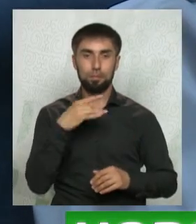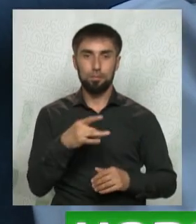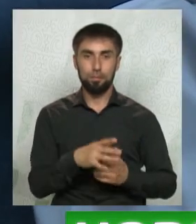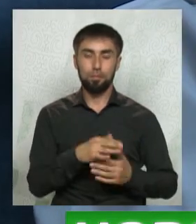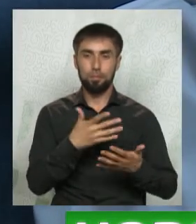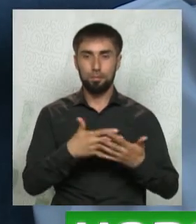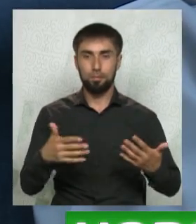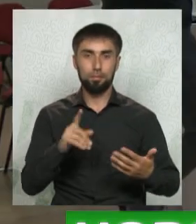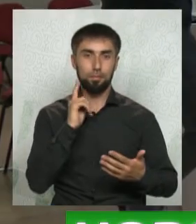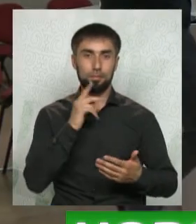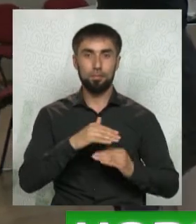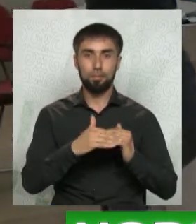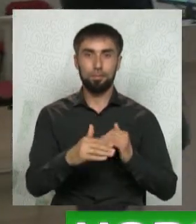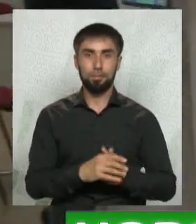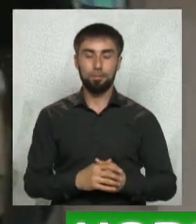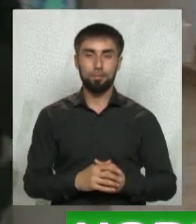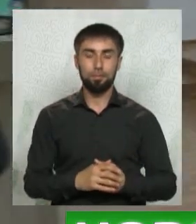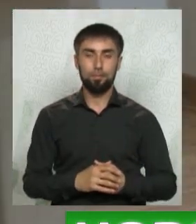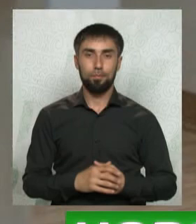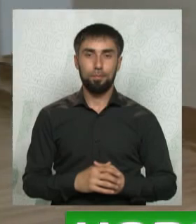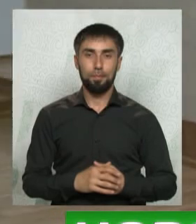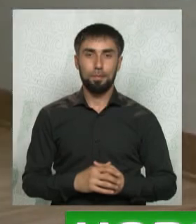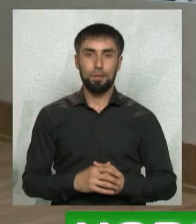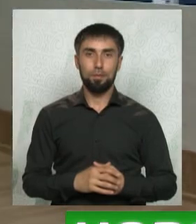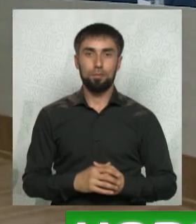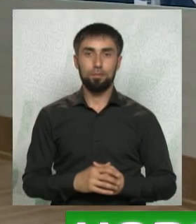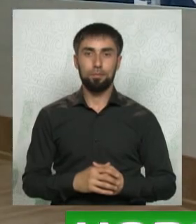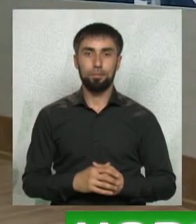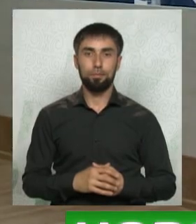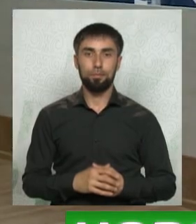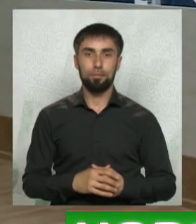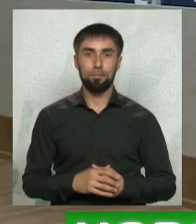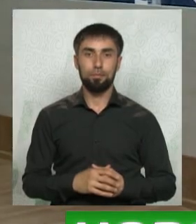республики и других молодежных площадках. Амина Бокова, Хамзат Холухоев, Новости 24.